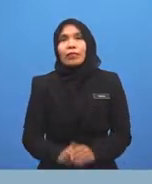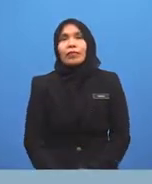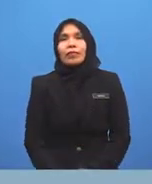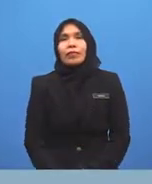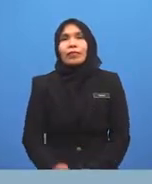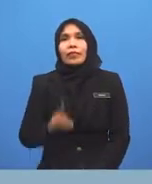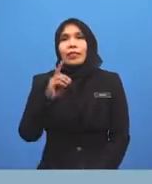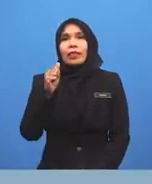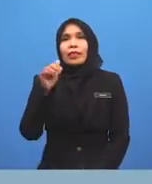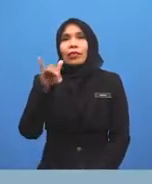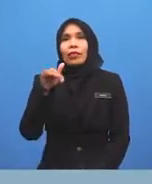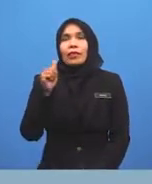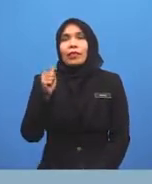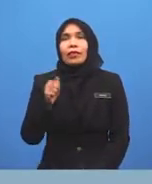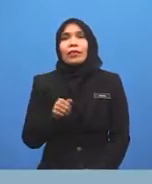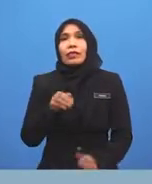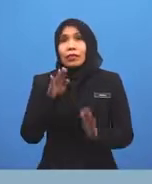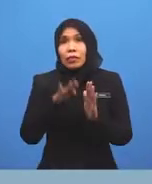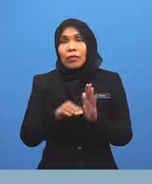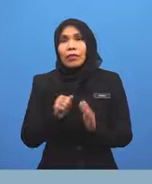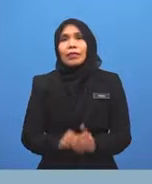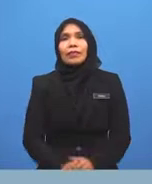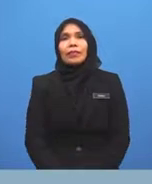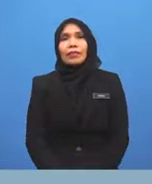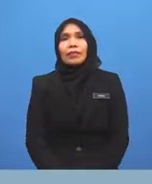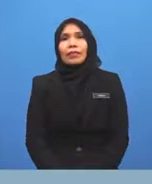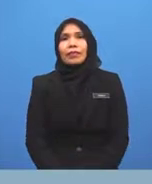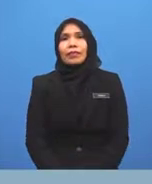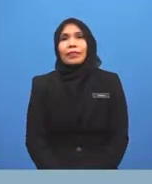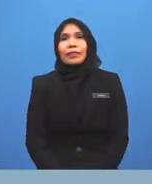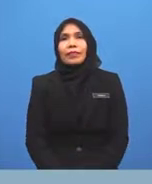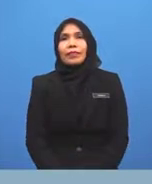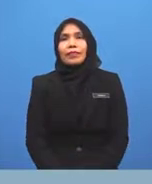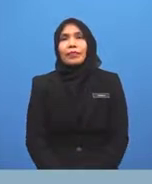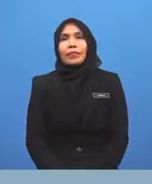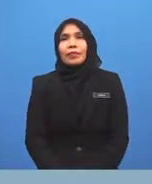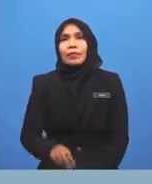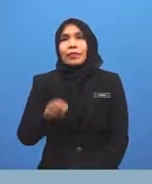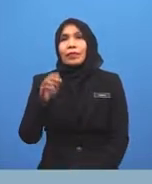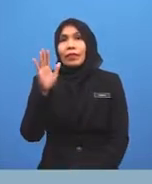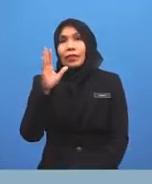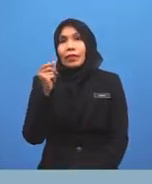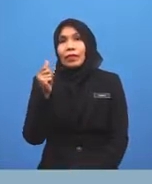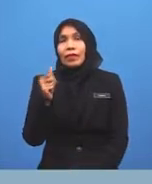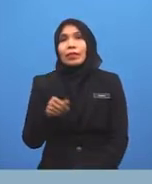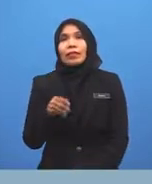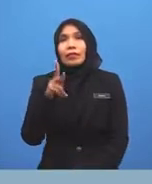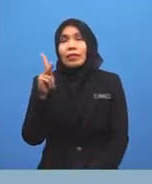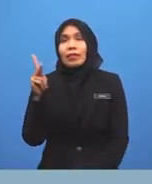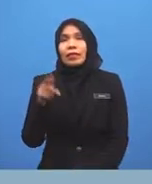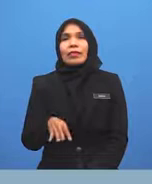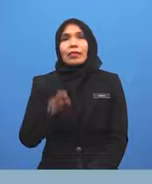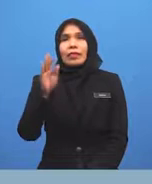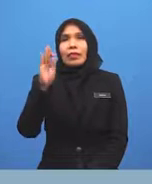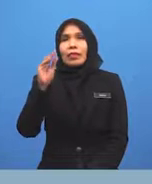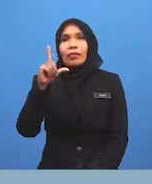adalah ke bawah. Dengan menggunakan petua tangan kanan Fleming, kedudukan tangan